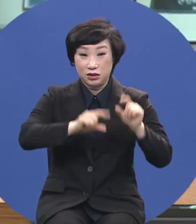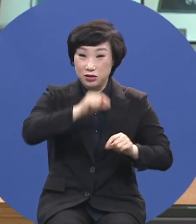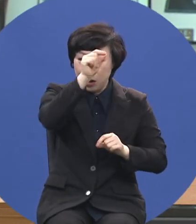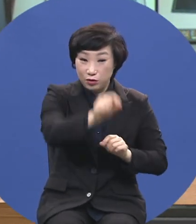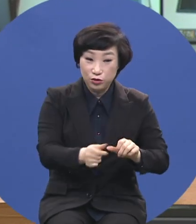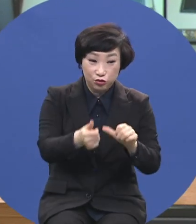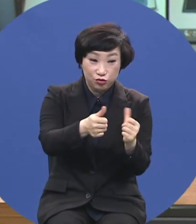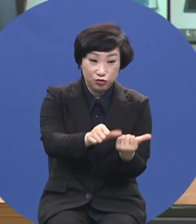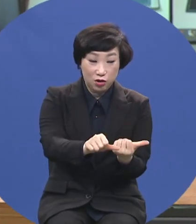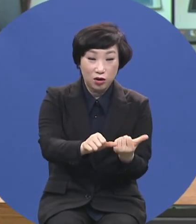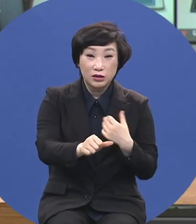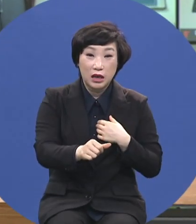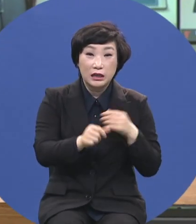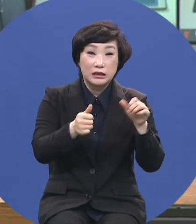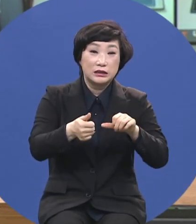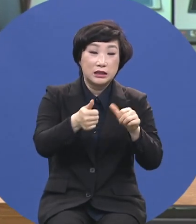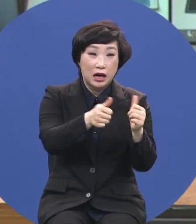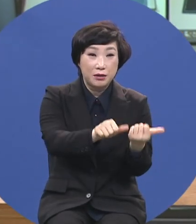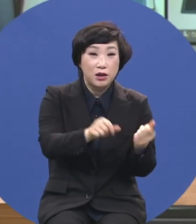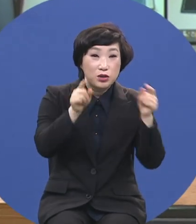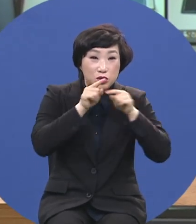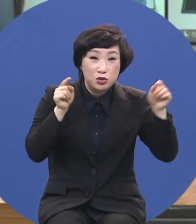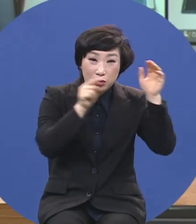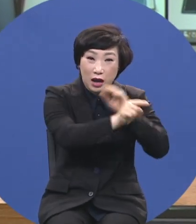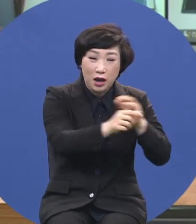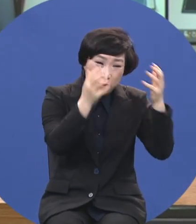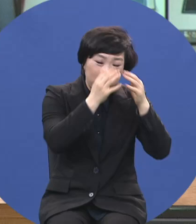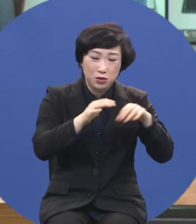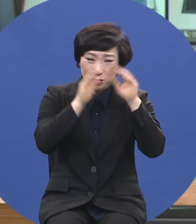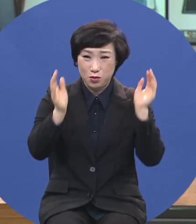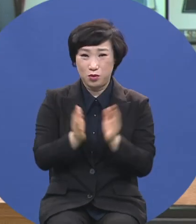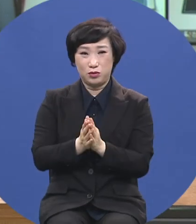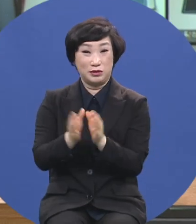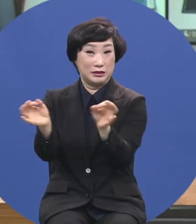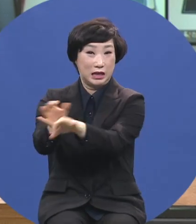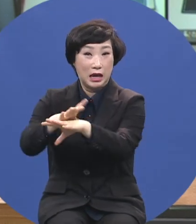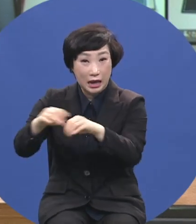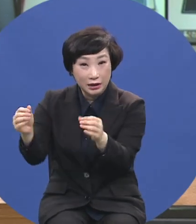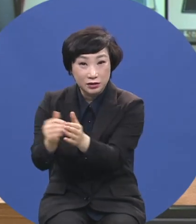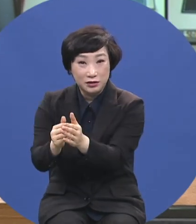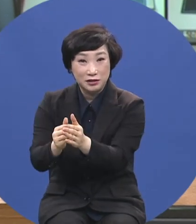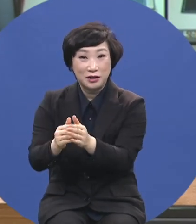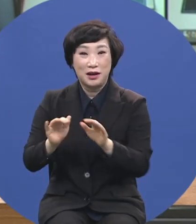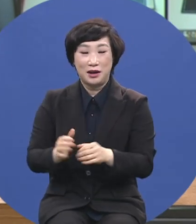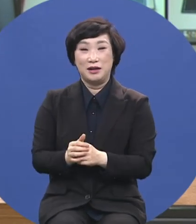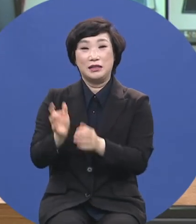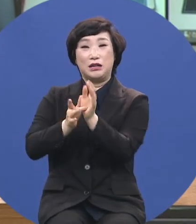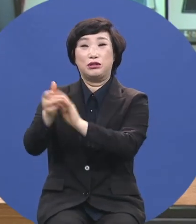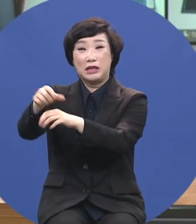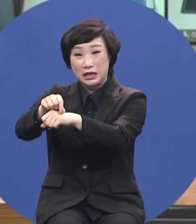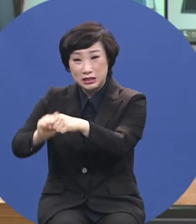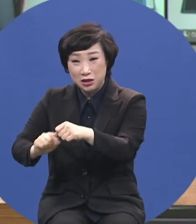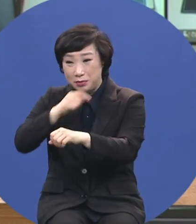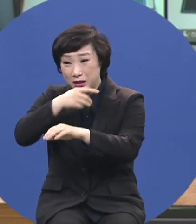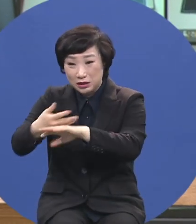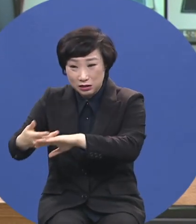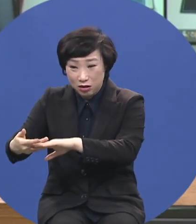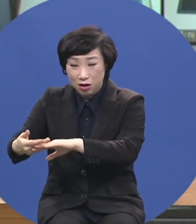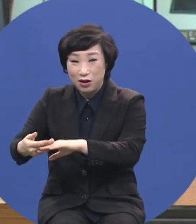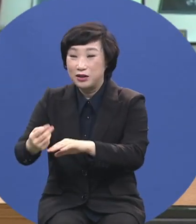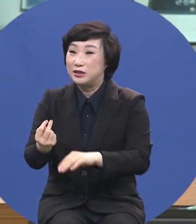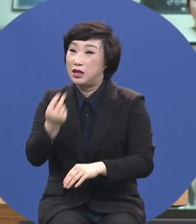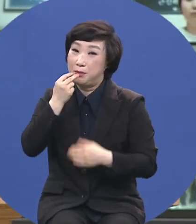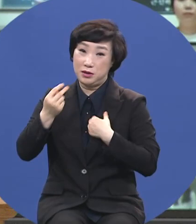죽어 사망의 지옥의 고통을 당할 죄를 소멸해버리고 그 찢은 살과 피로